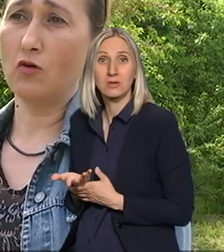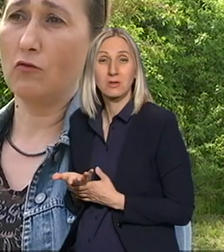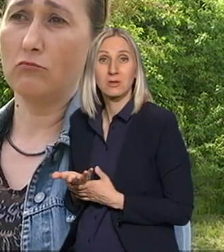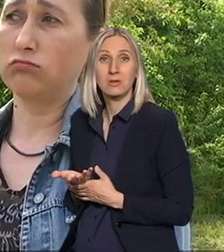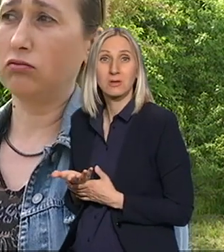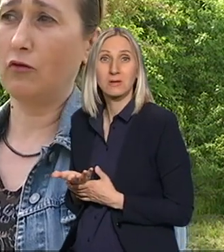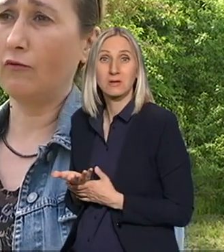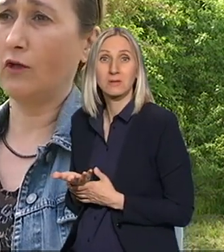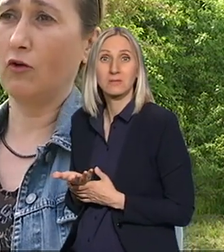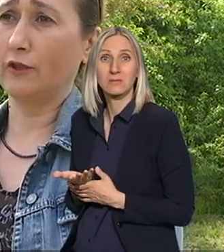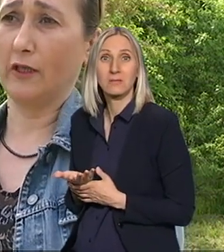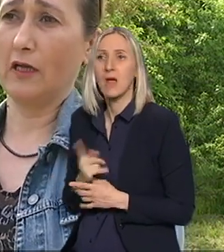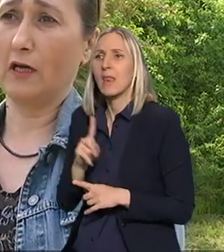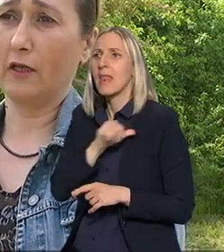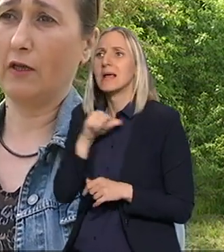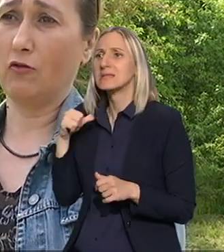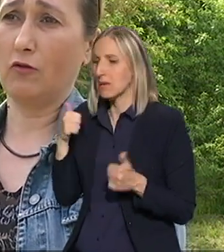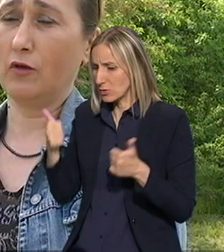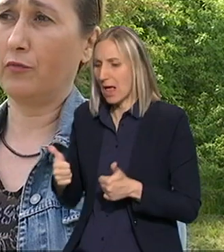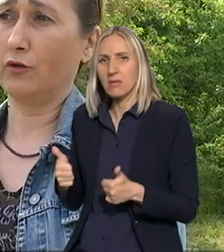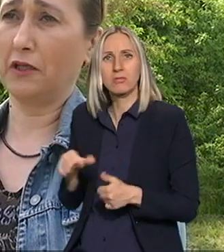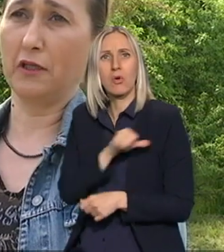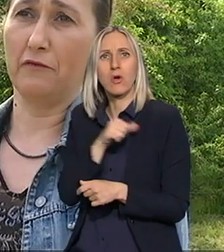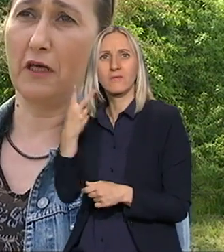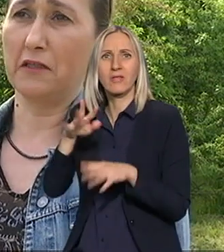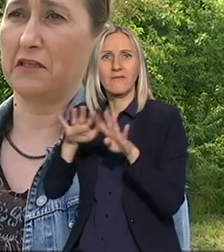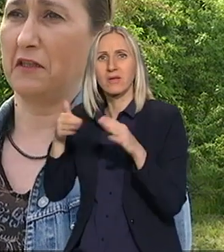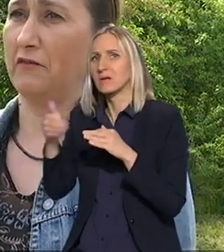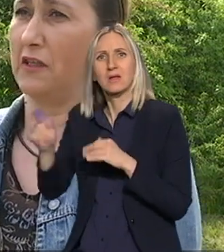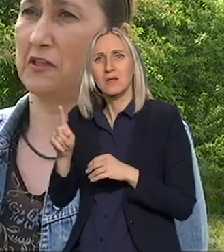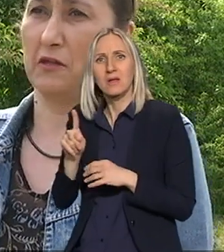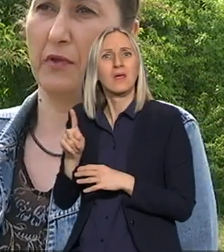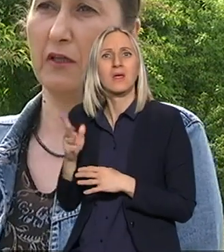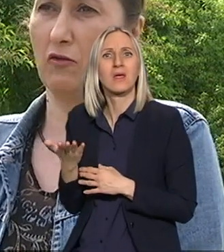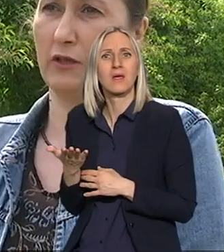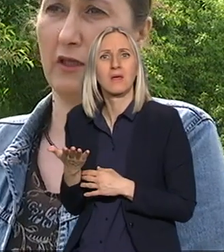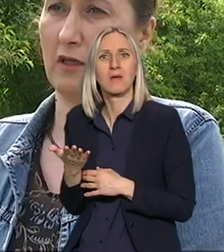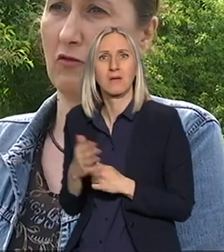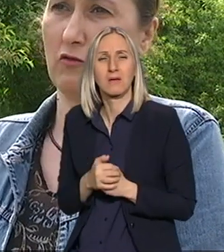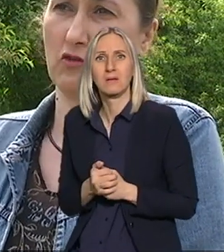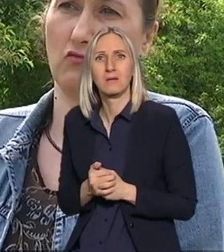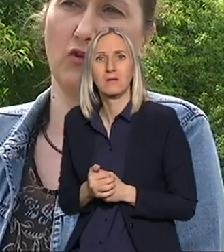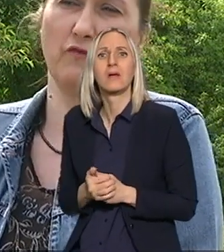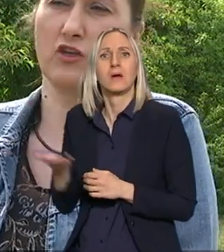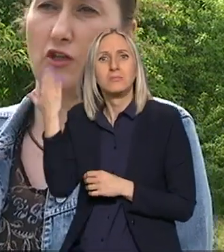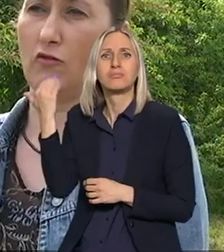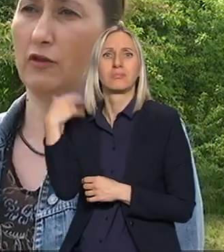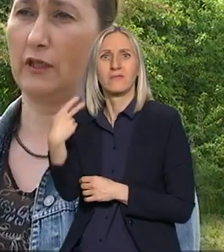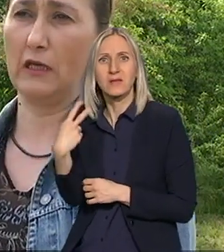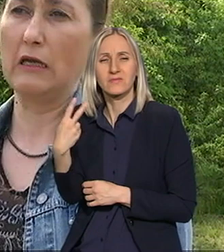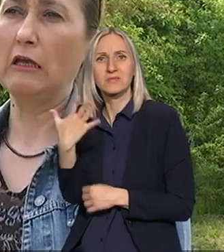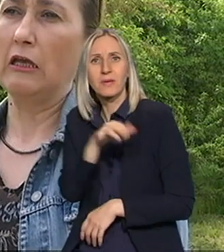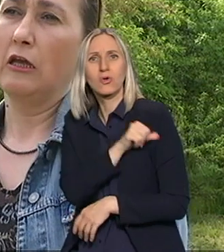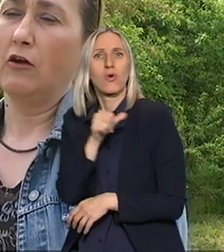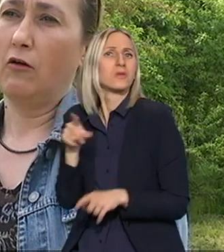samo ovih godina, nego i protekli 20 i 25 godina na Kosovu i više